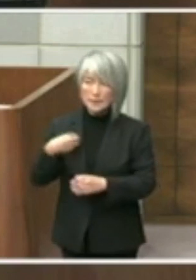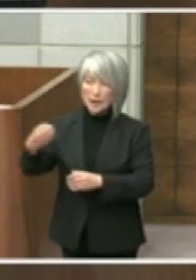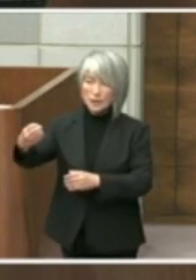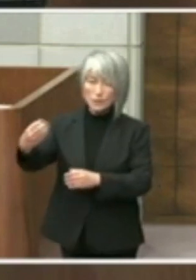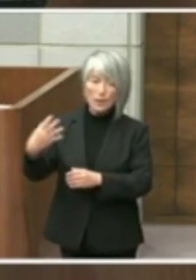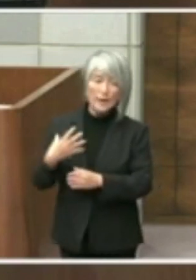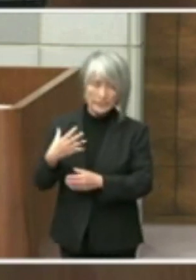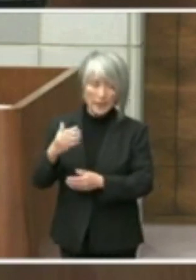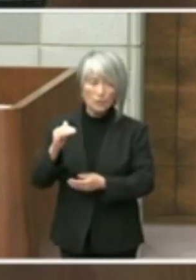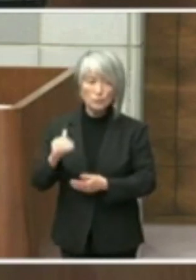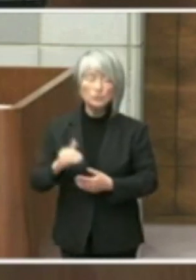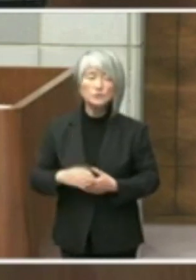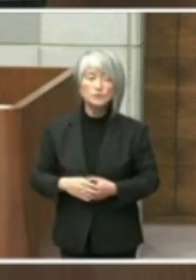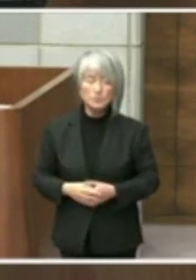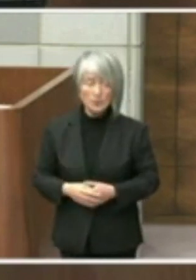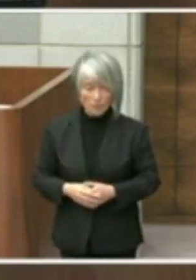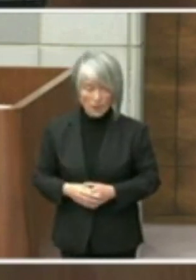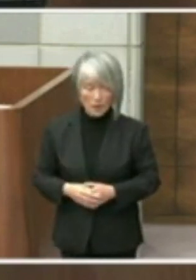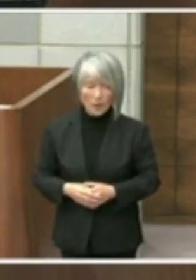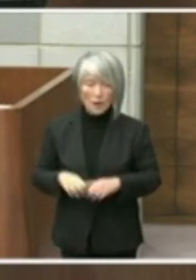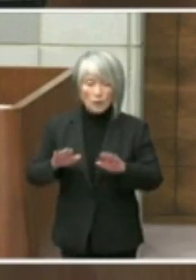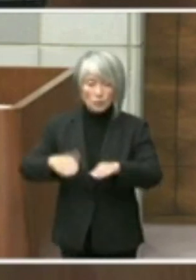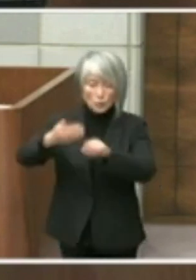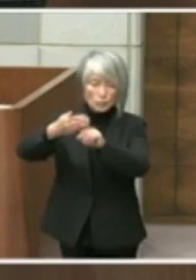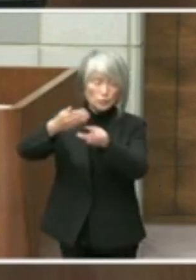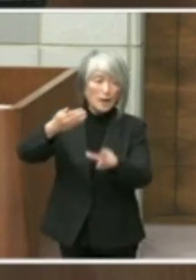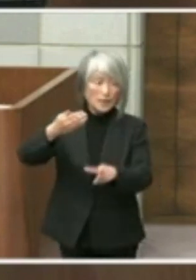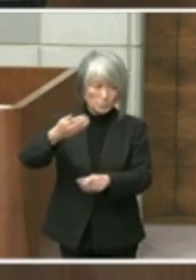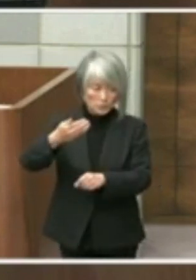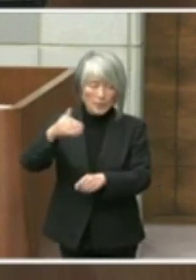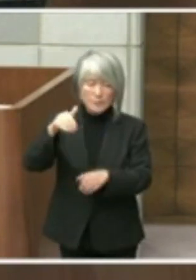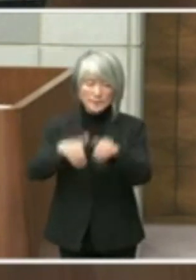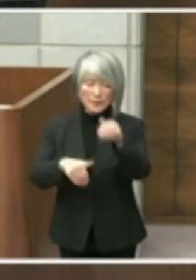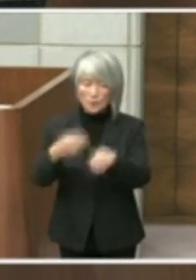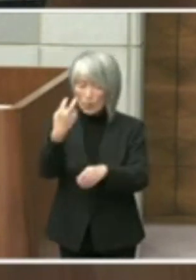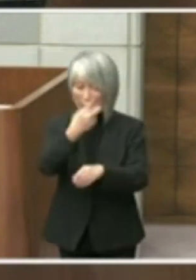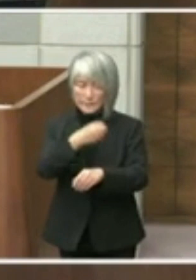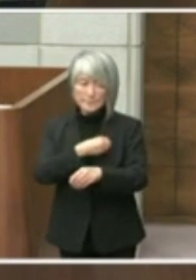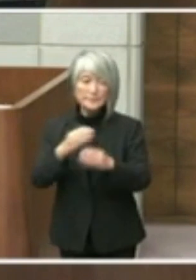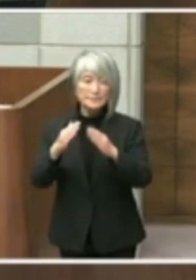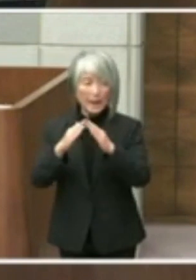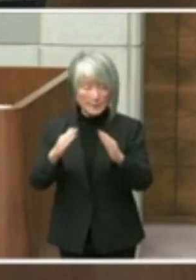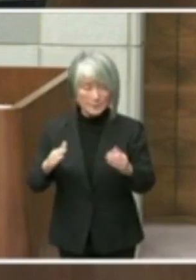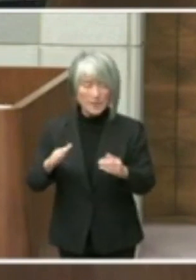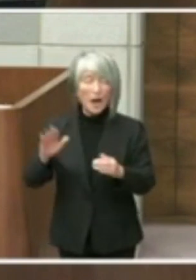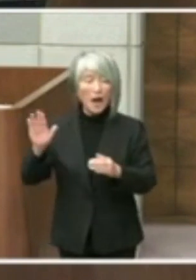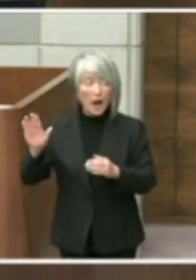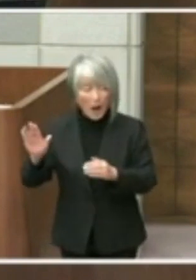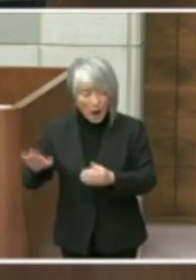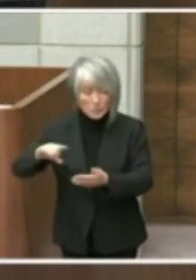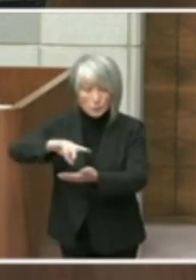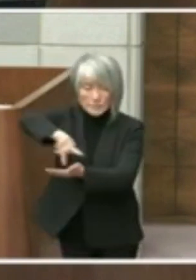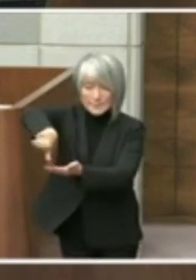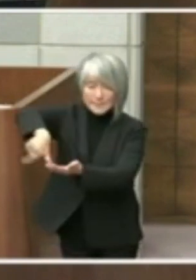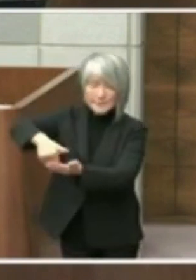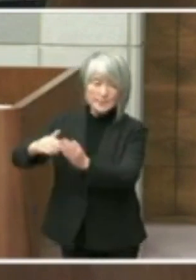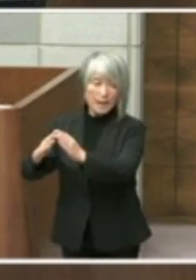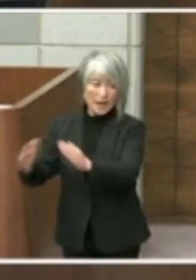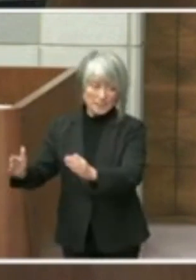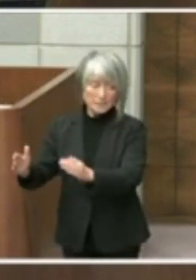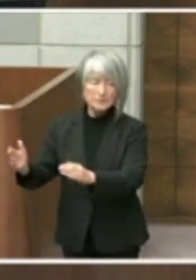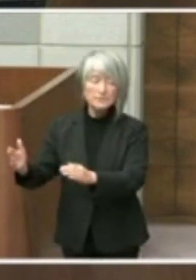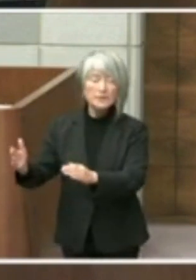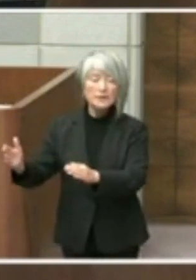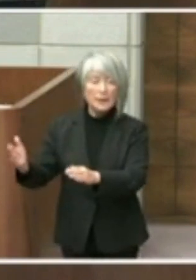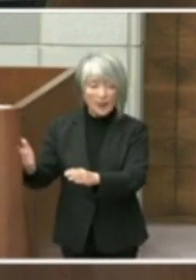事案につきましては、本年9月、選挙管理委員会にある自治会におきまして、広く